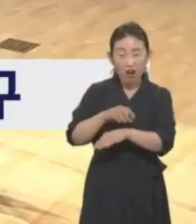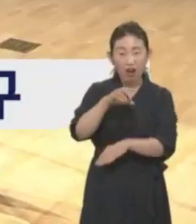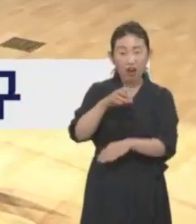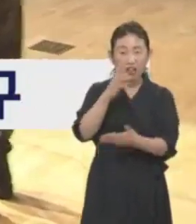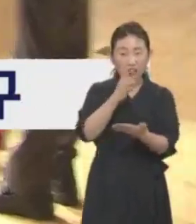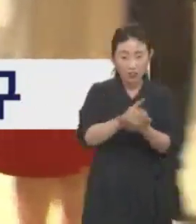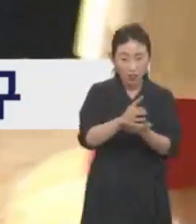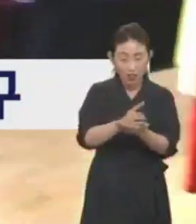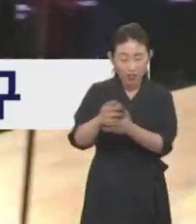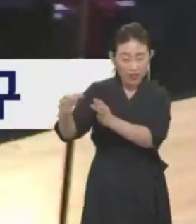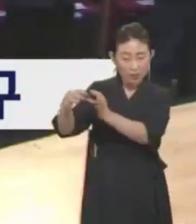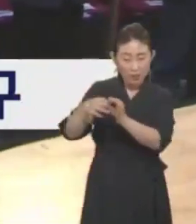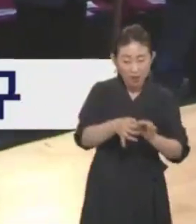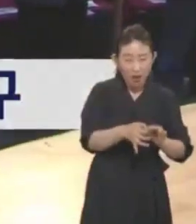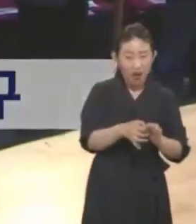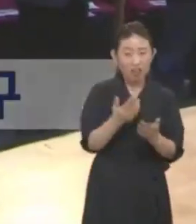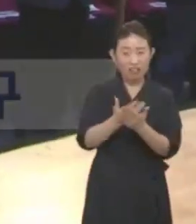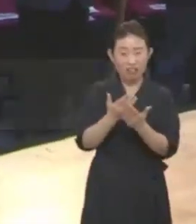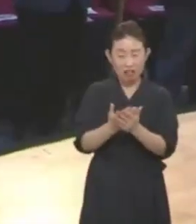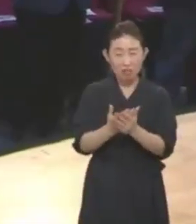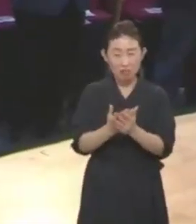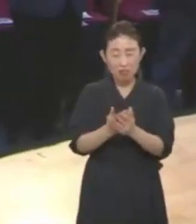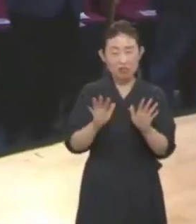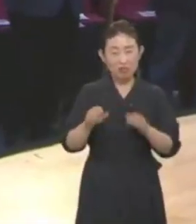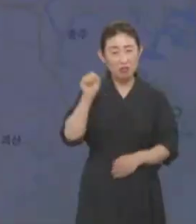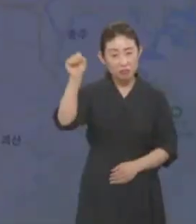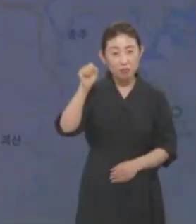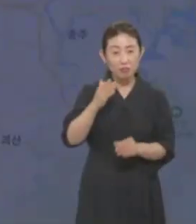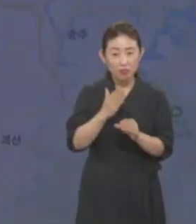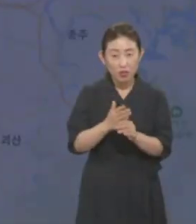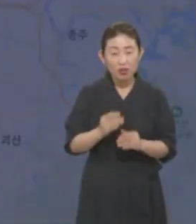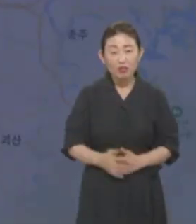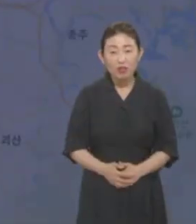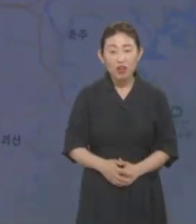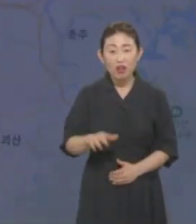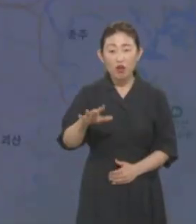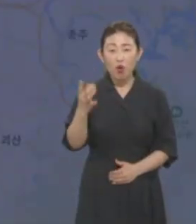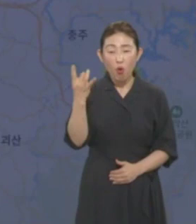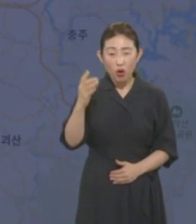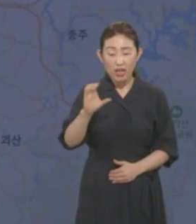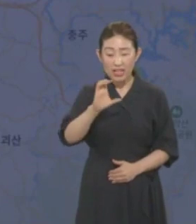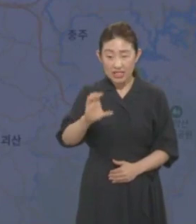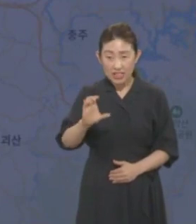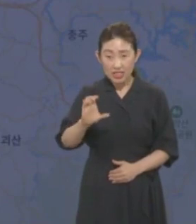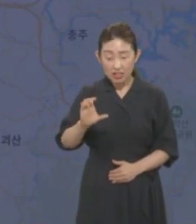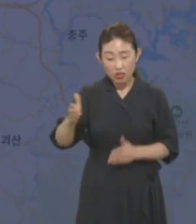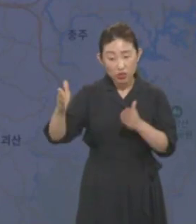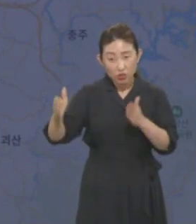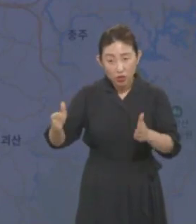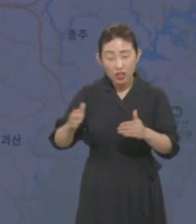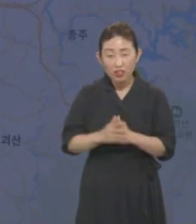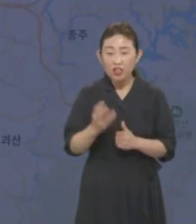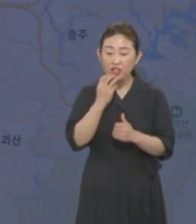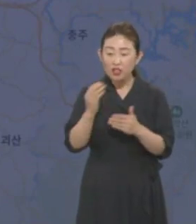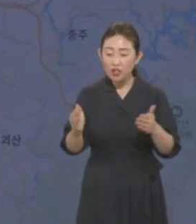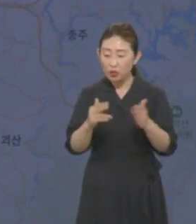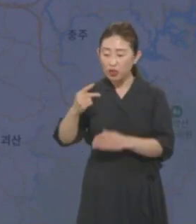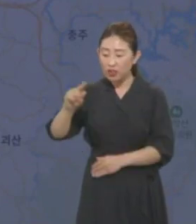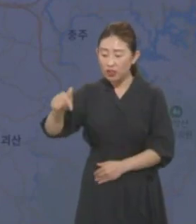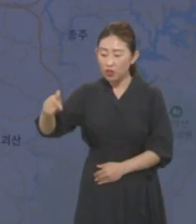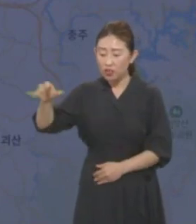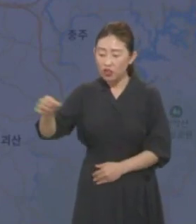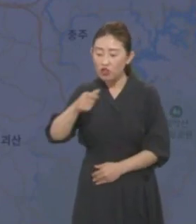GTX 신호선 천안 연장을 촉구하기 위해 목소리를 높입니다. 당초 예정됐던 GTX C 구간은 경기도